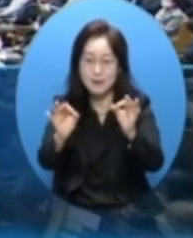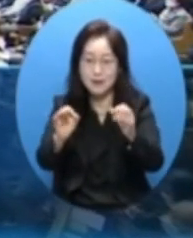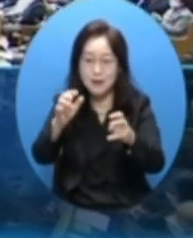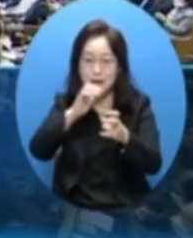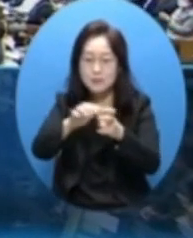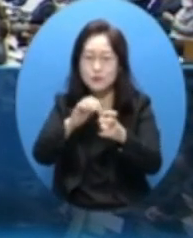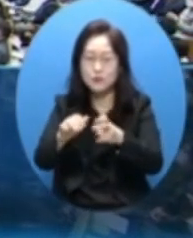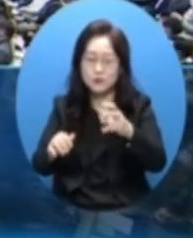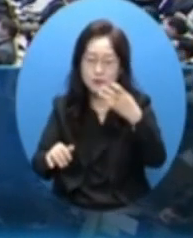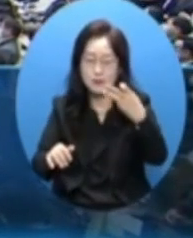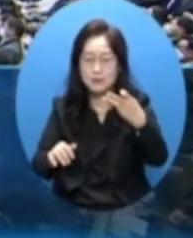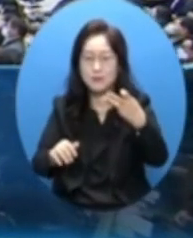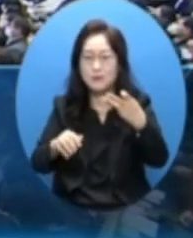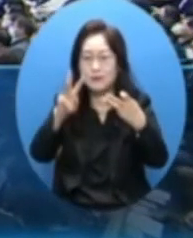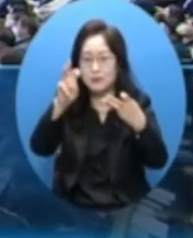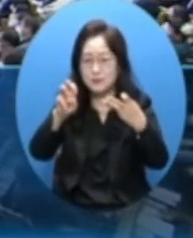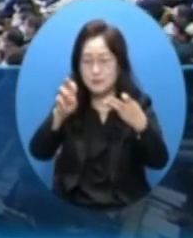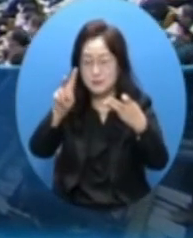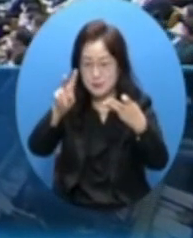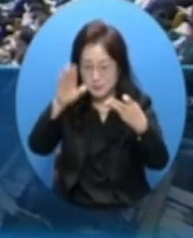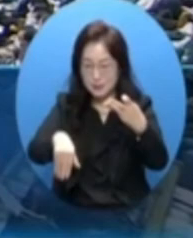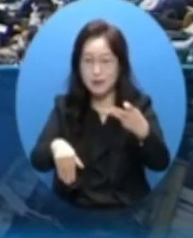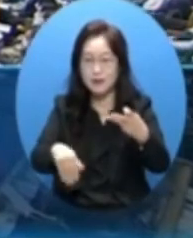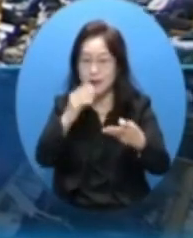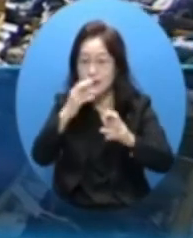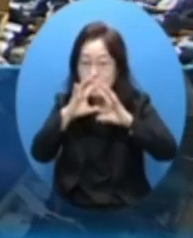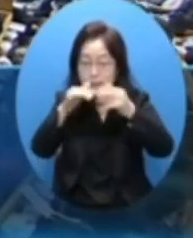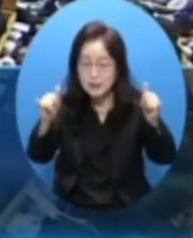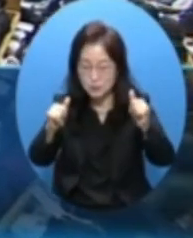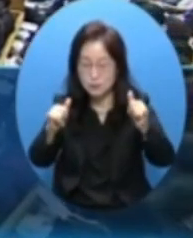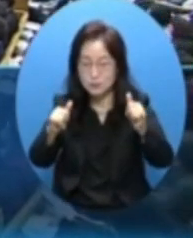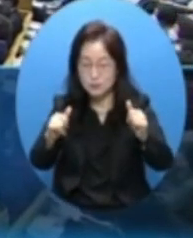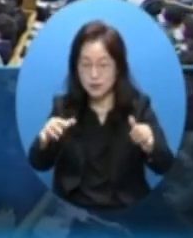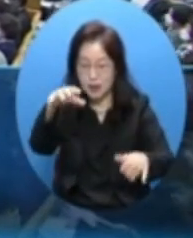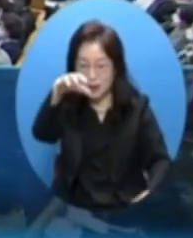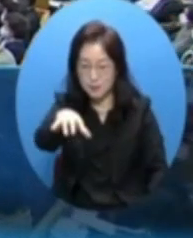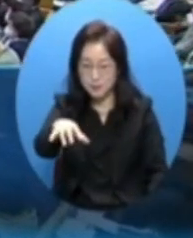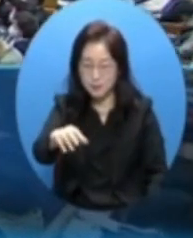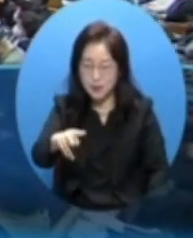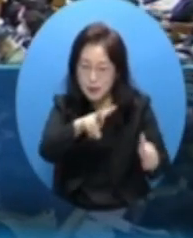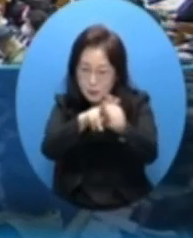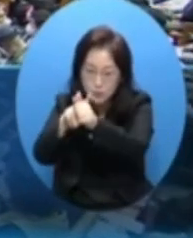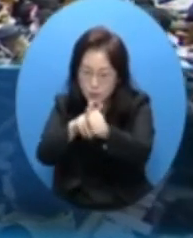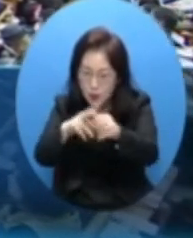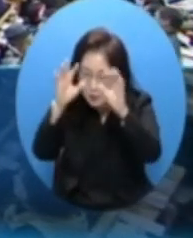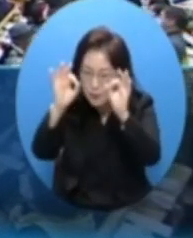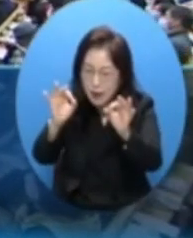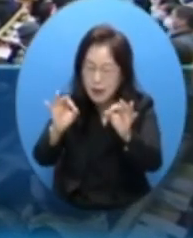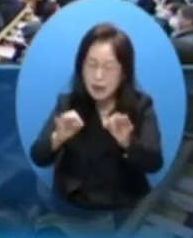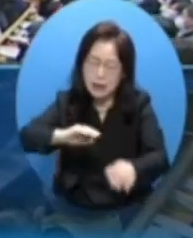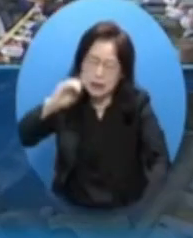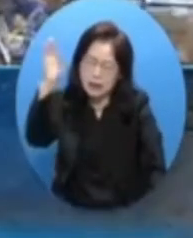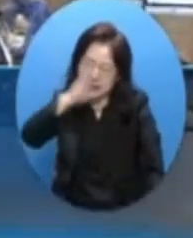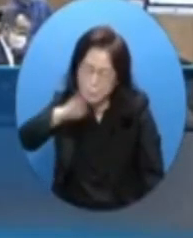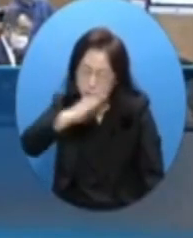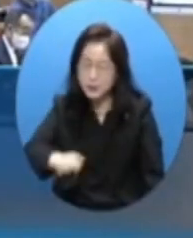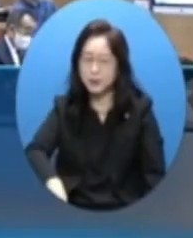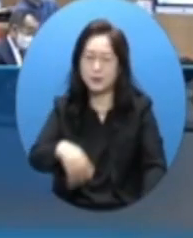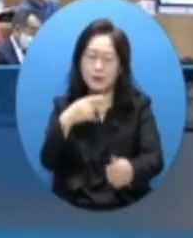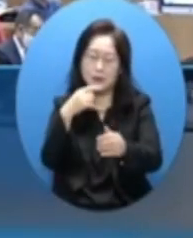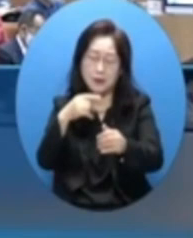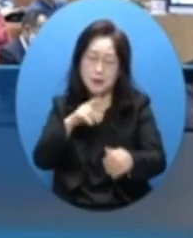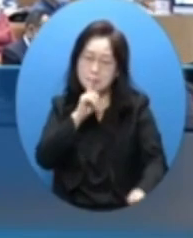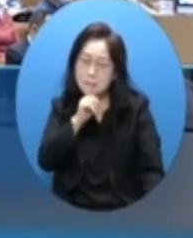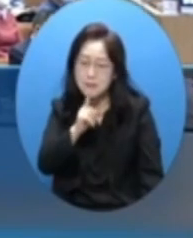민수기 13장 31절 33절이 어찌 말씀합니다 이스라엘 자손은 앞에서 그 정탐한 땅을 악평하여 이르되 우리가 두루